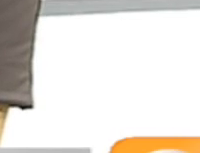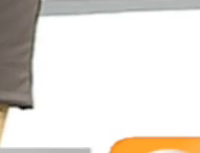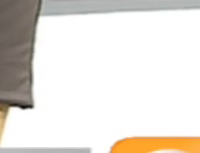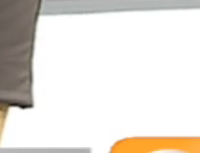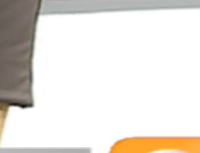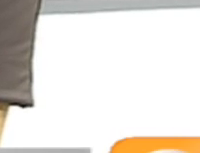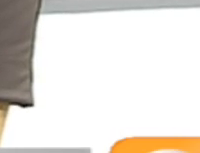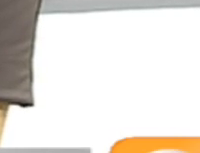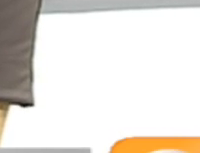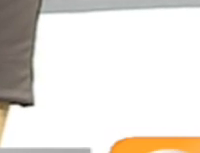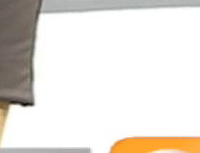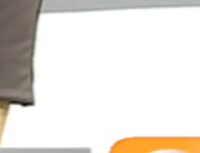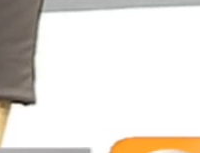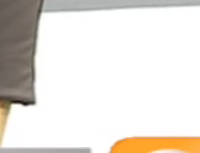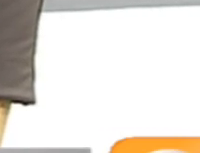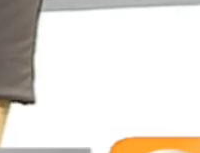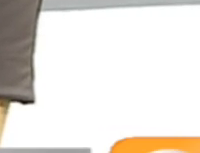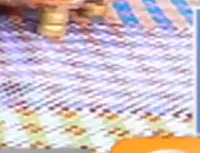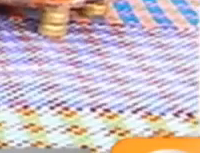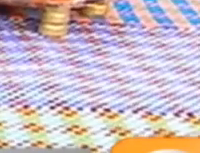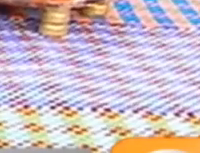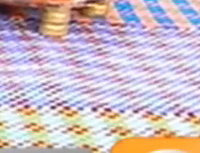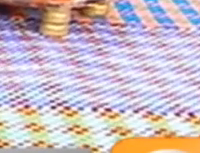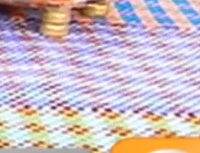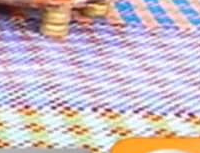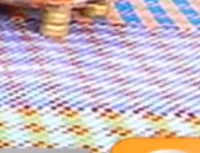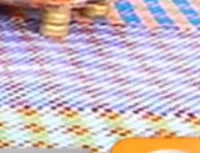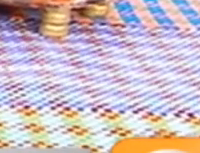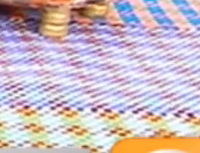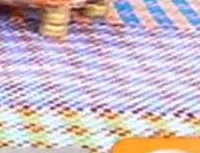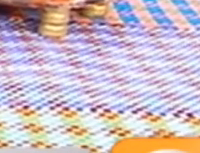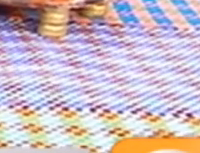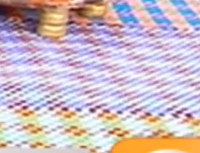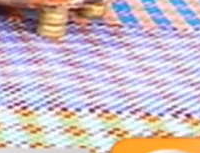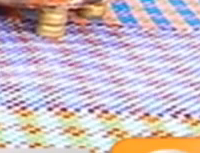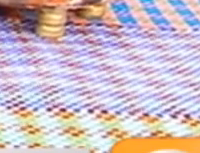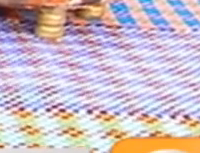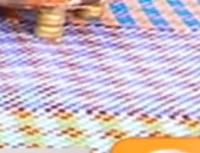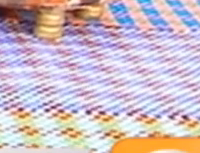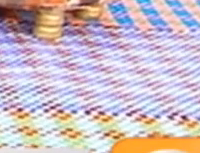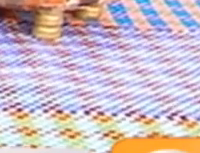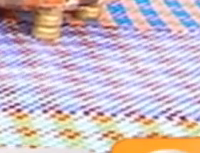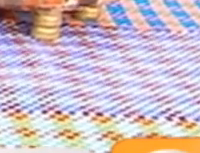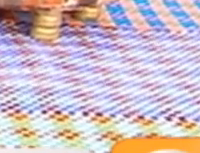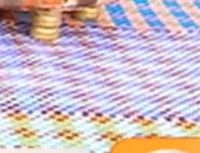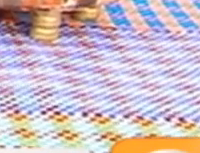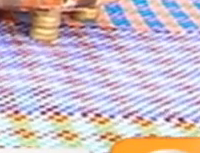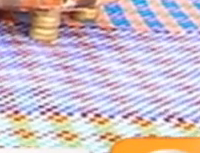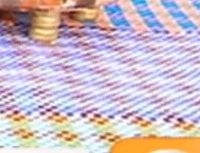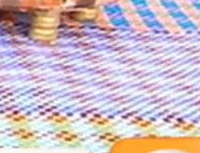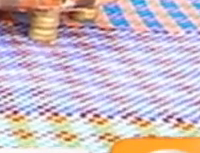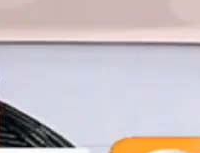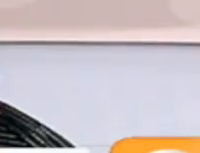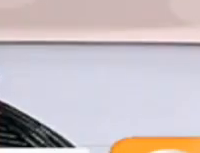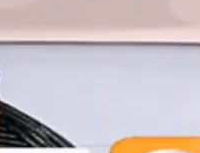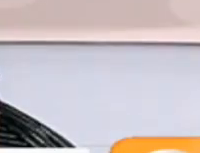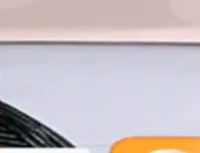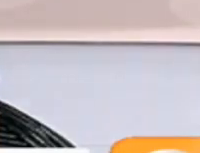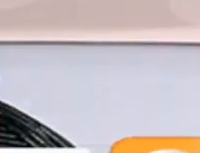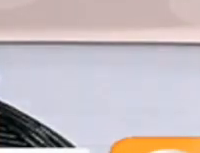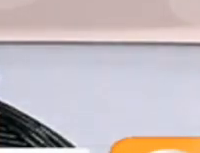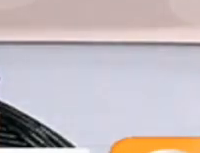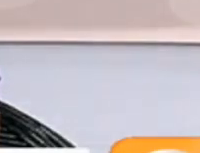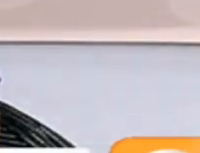kwa watoto vimeongezeka hata kama haya juzi watu wasichana wameenda kuzaa wanazaa wanapelekewa mtihani,